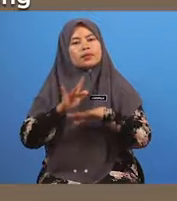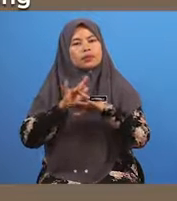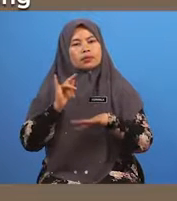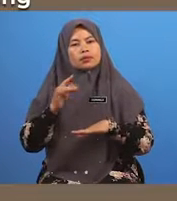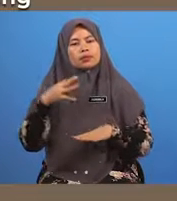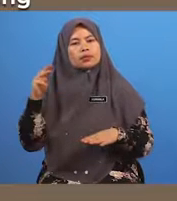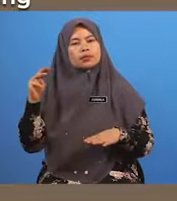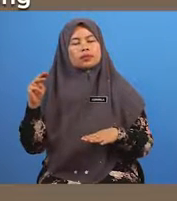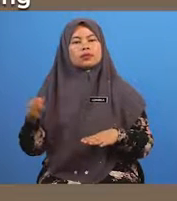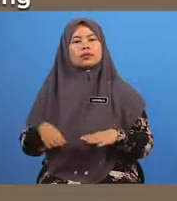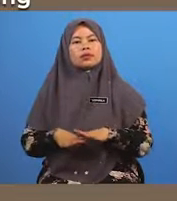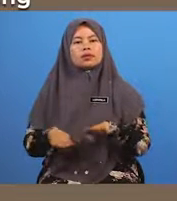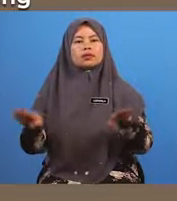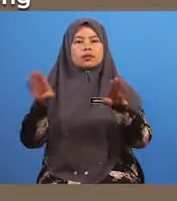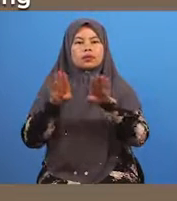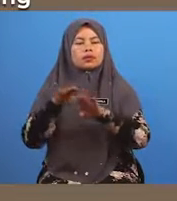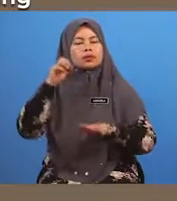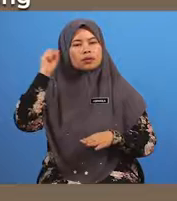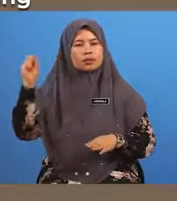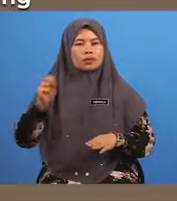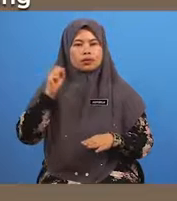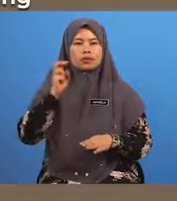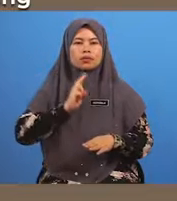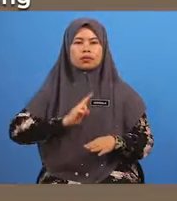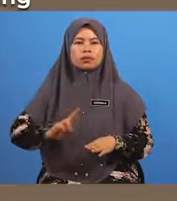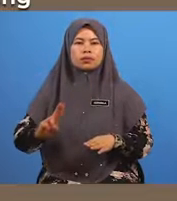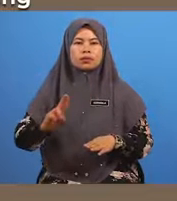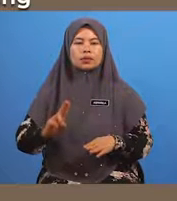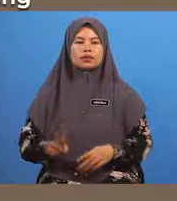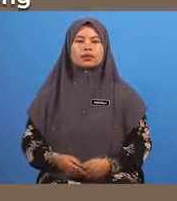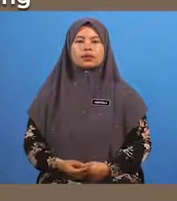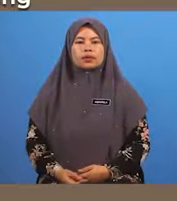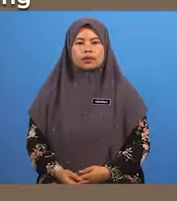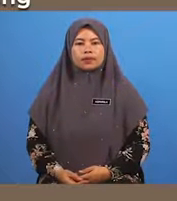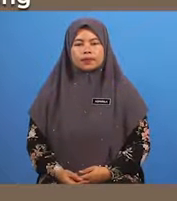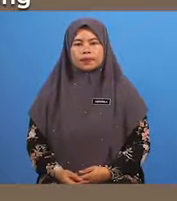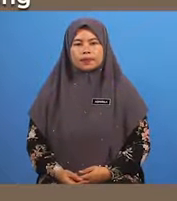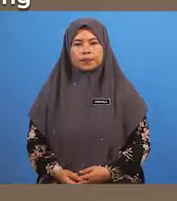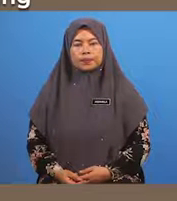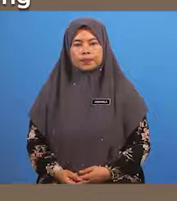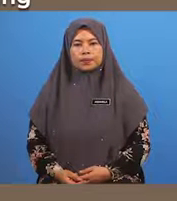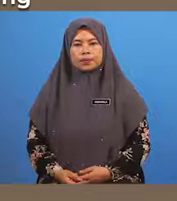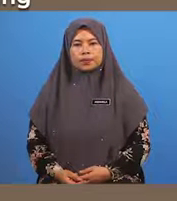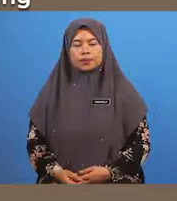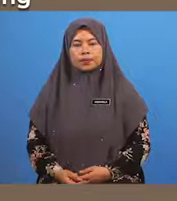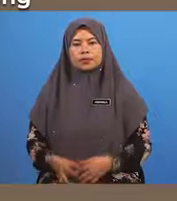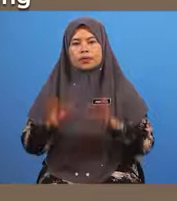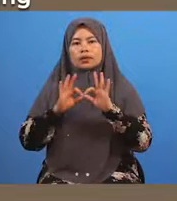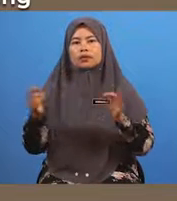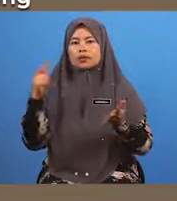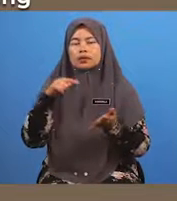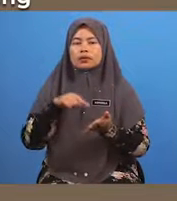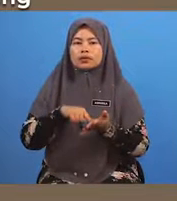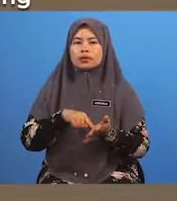sebagai saudara-saudara seagama kamu dan maula-maula atau anak-anak angkat kamu. Ayat ini